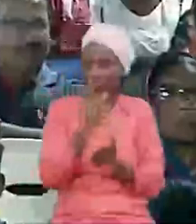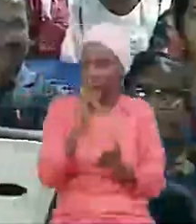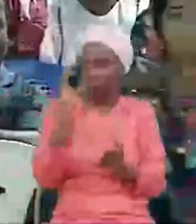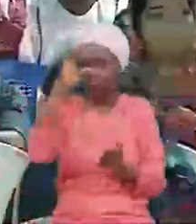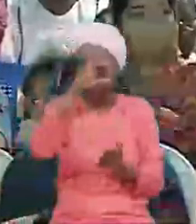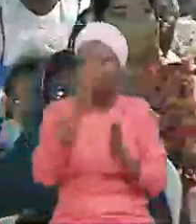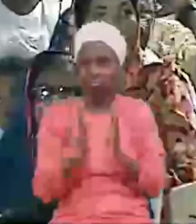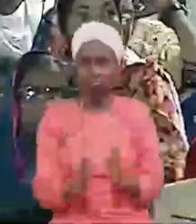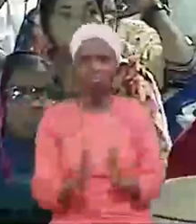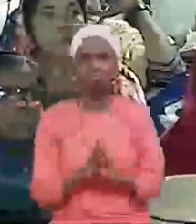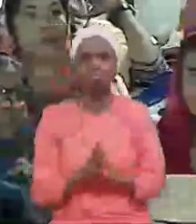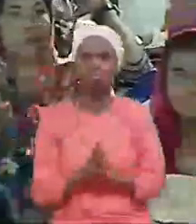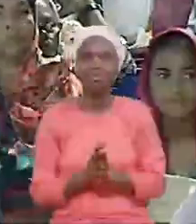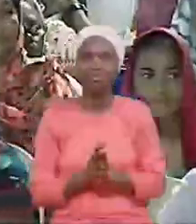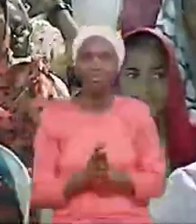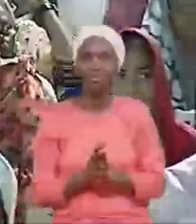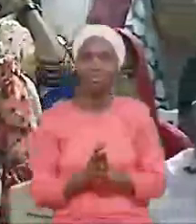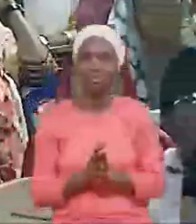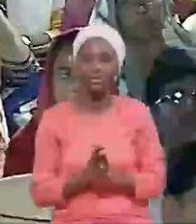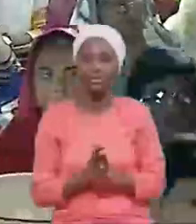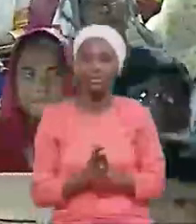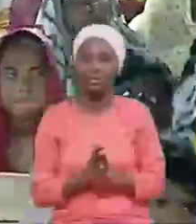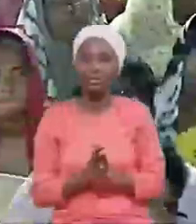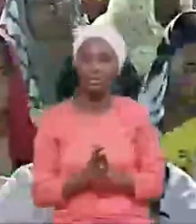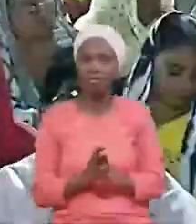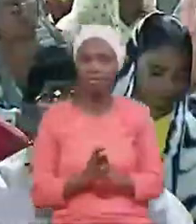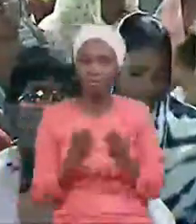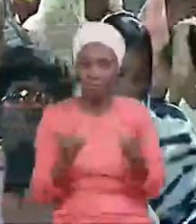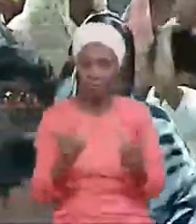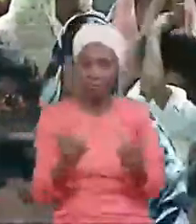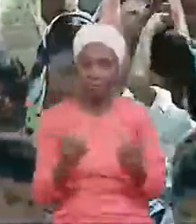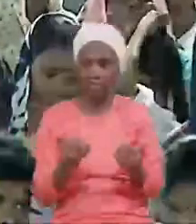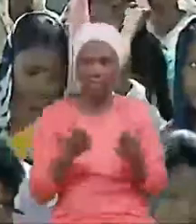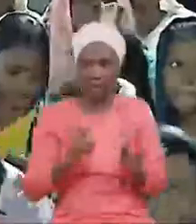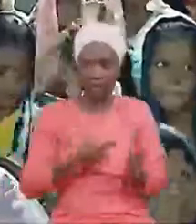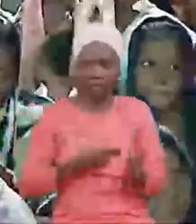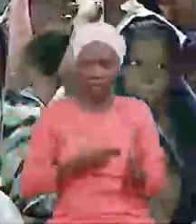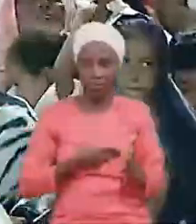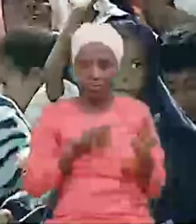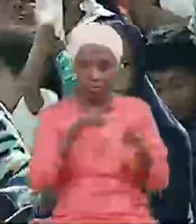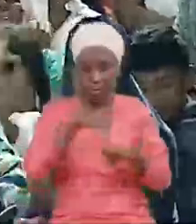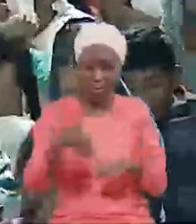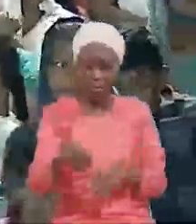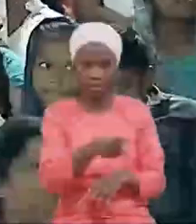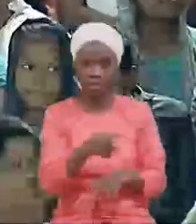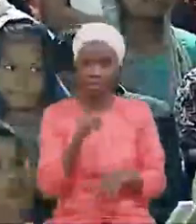chercheur sincère. Voyons cela un à un. Numéro